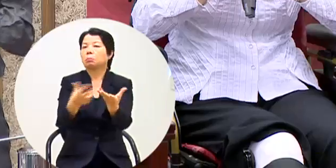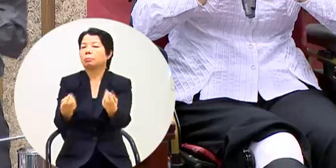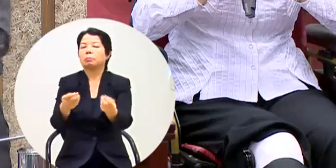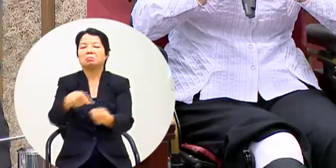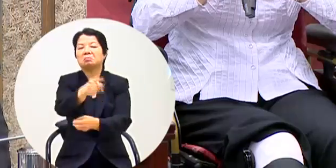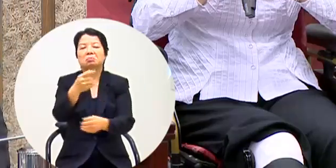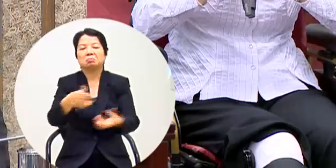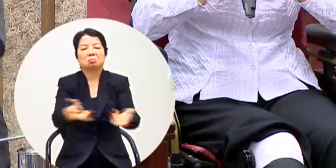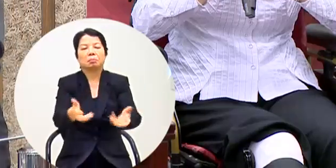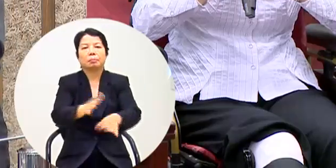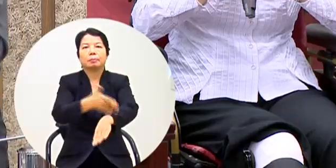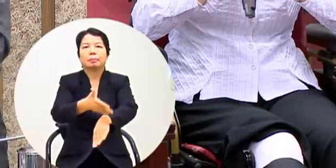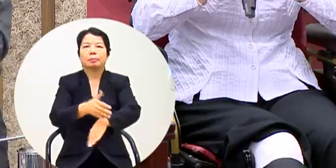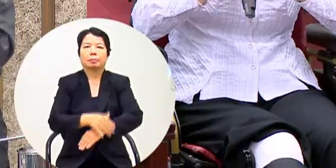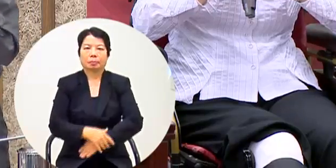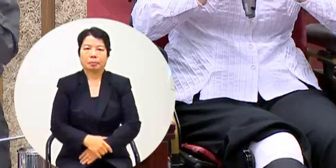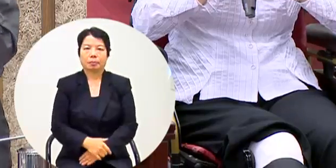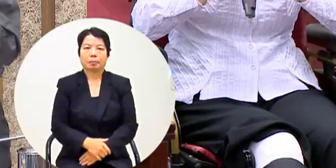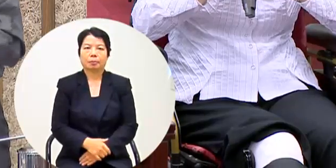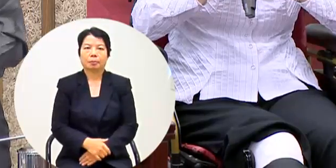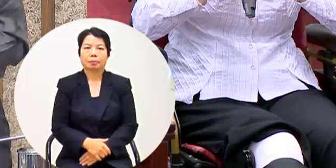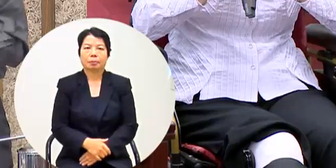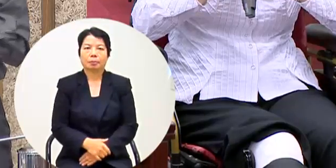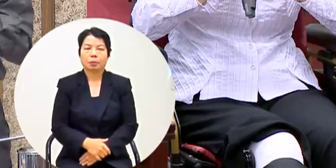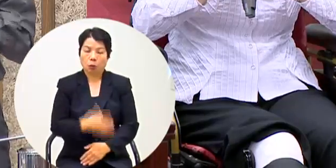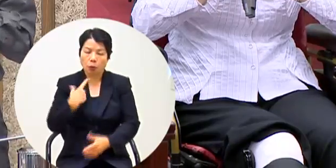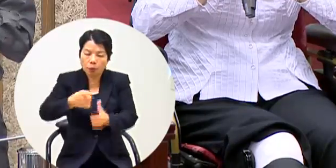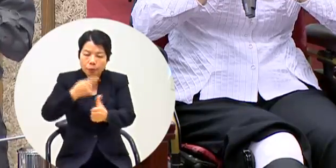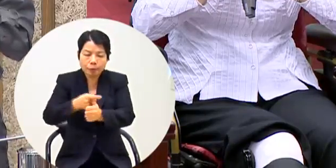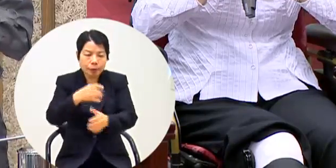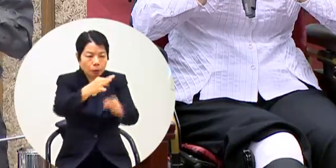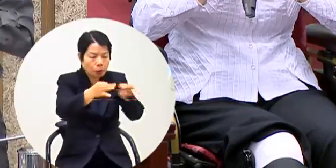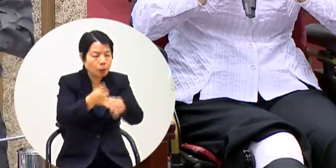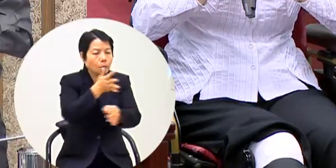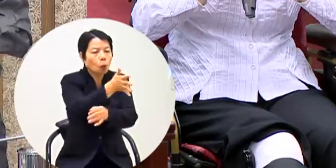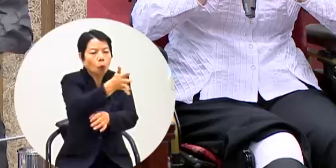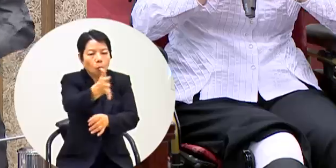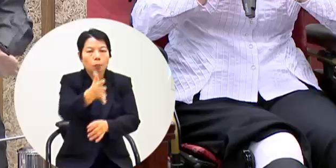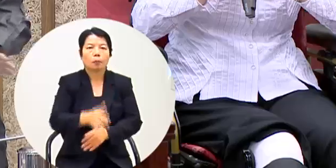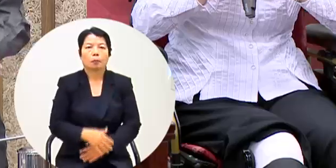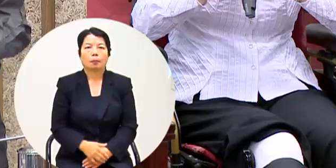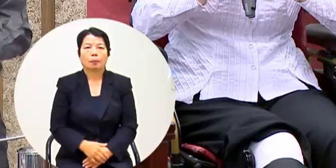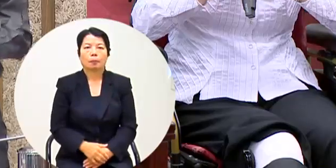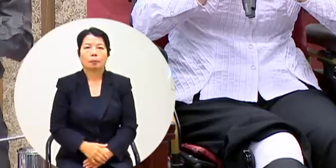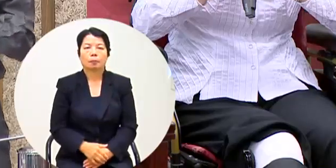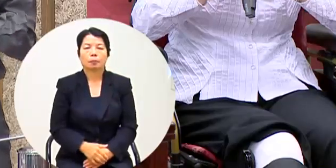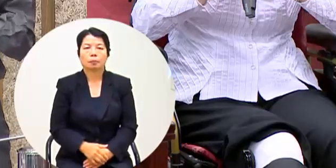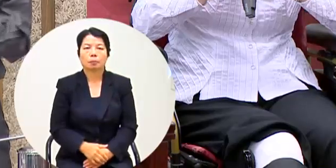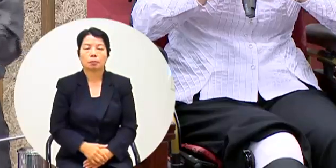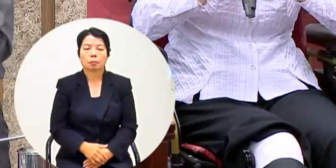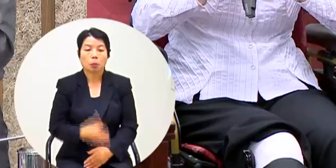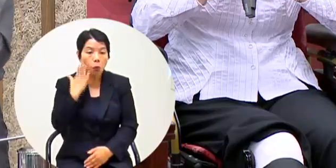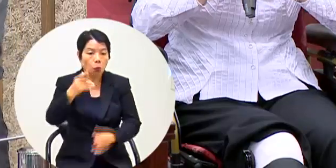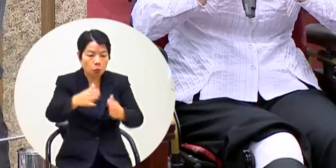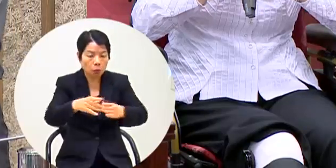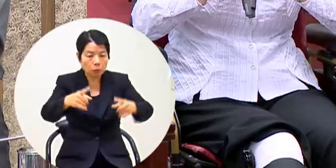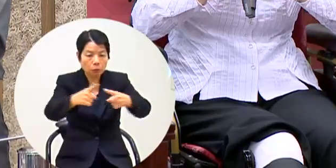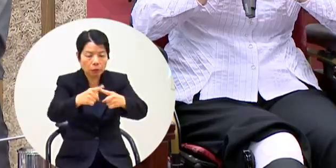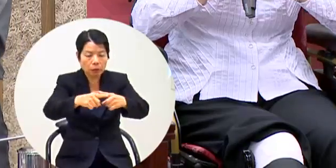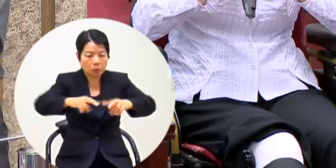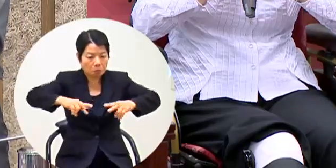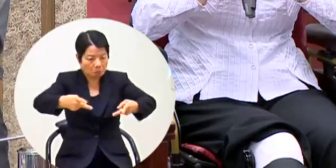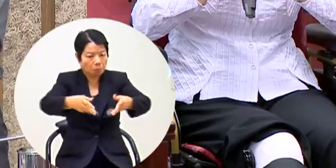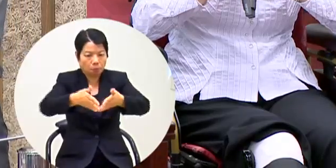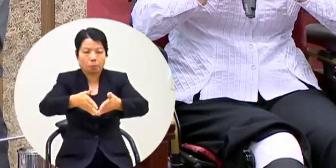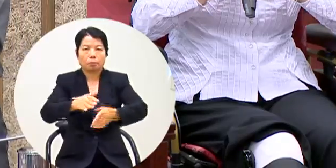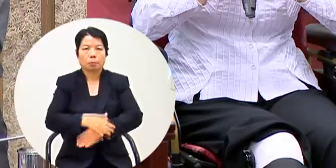有，我们会去做商家调查的时候，我们就跟他讲说，我们这个人行道要做改造了。那你因为商家有时候会变，他